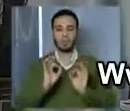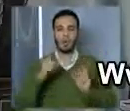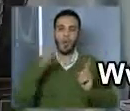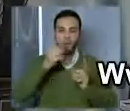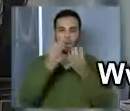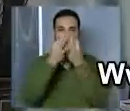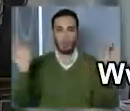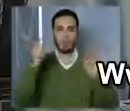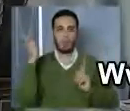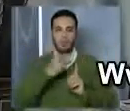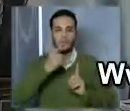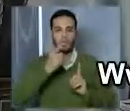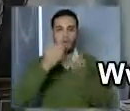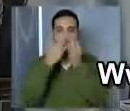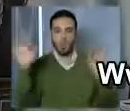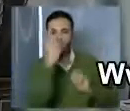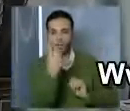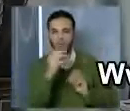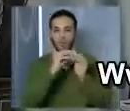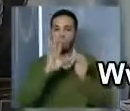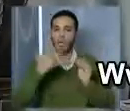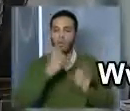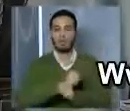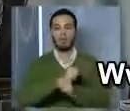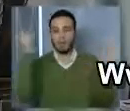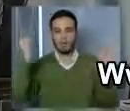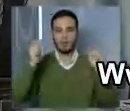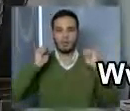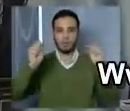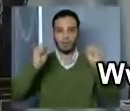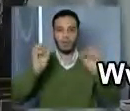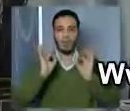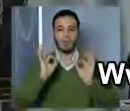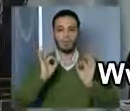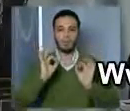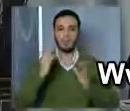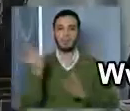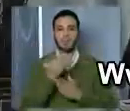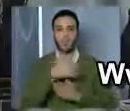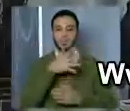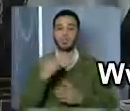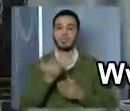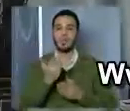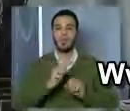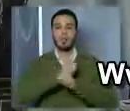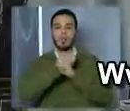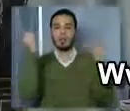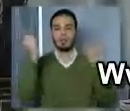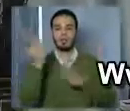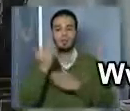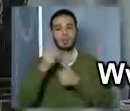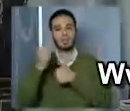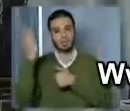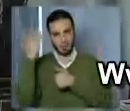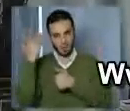الحل، الحل الوحيد لهذه المشكلة الانتفاضة. ولماذا الانتفاضة يا شيخ؟ في الانتفاضة